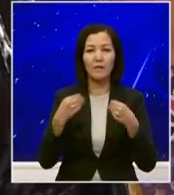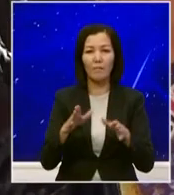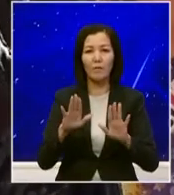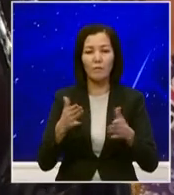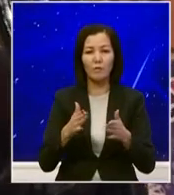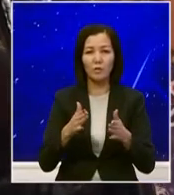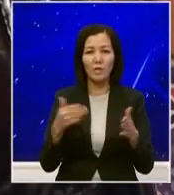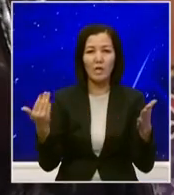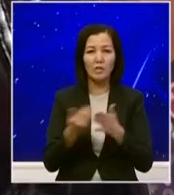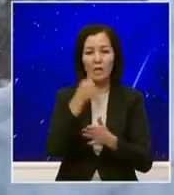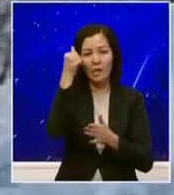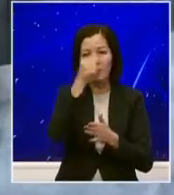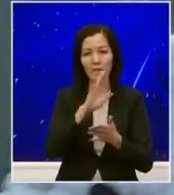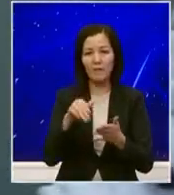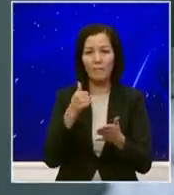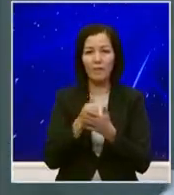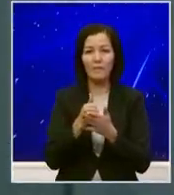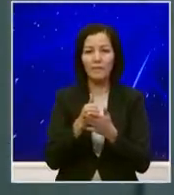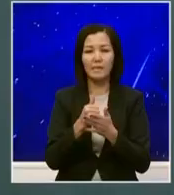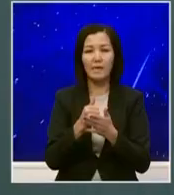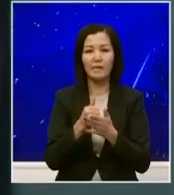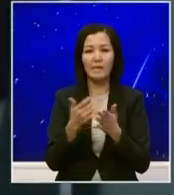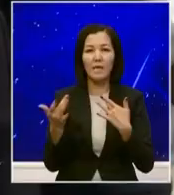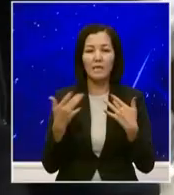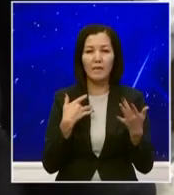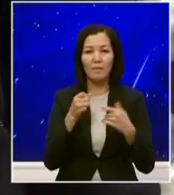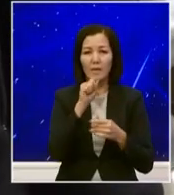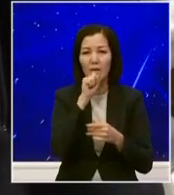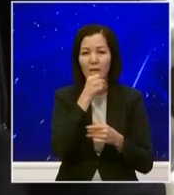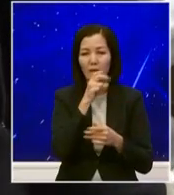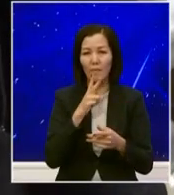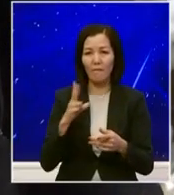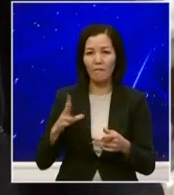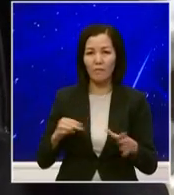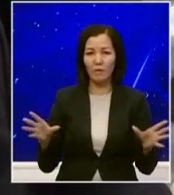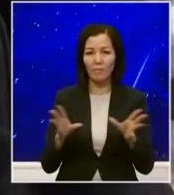Тосын сыйды жаңа жылдың бас кейіпкері Аяз ата мен Ақшақар үлестірді.